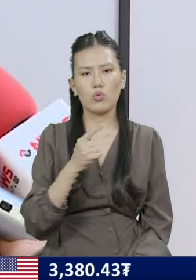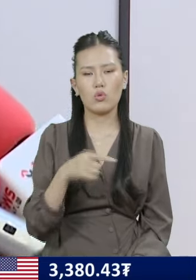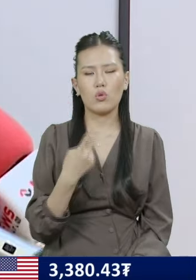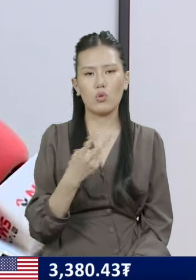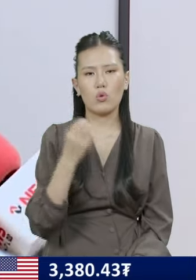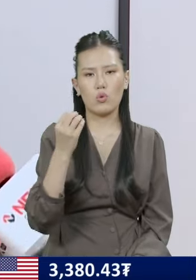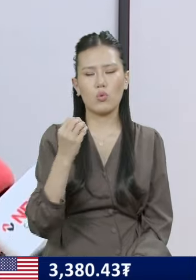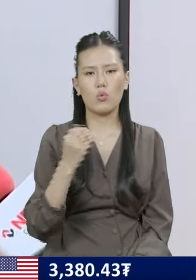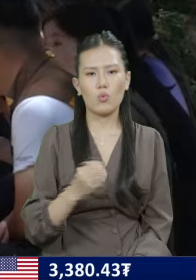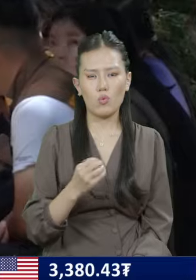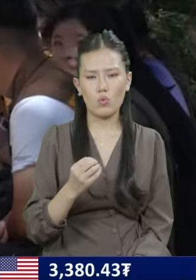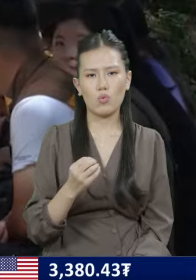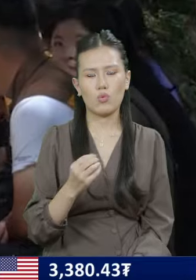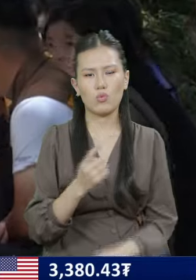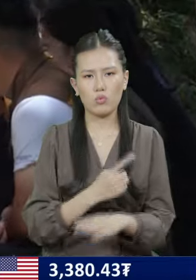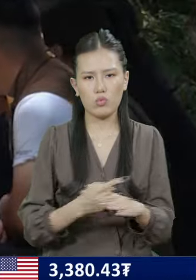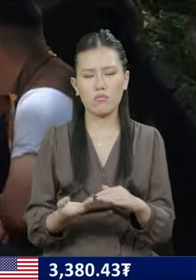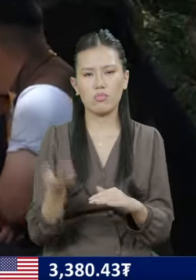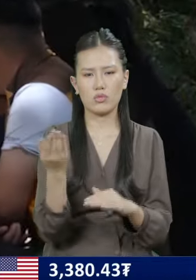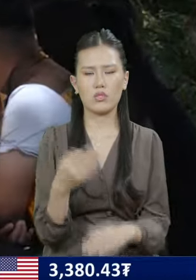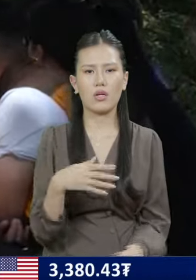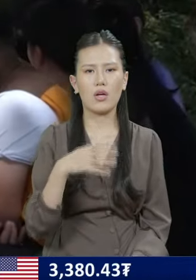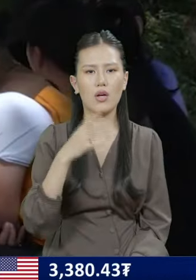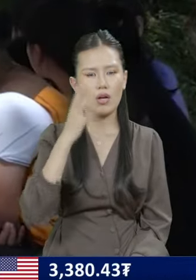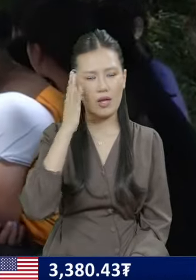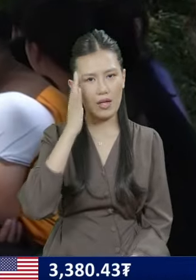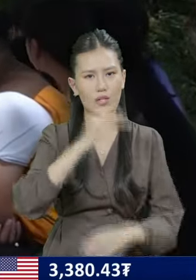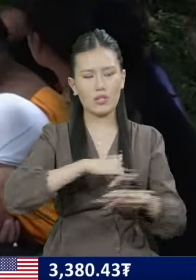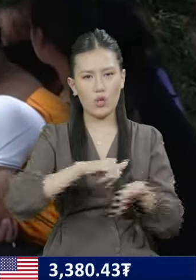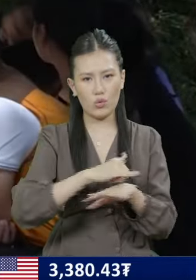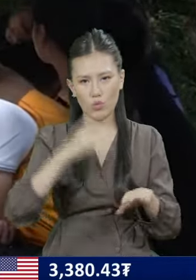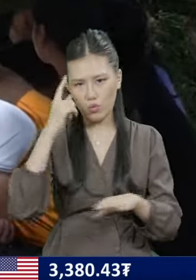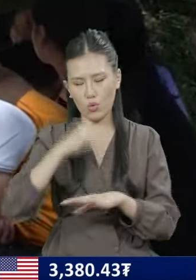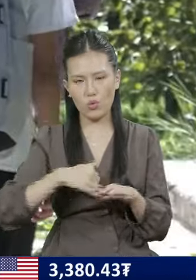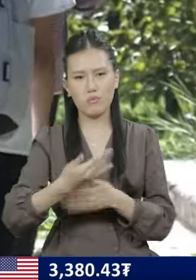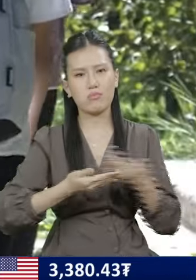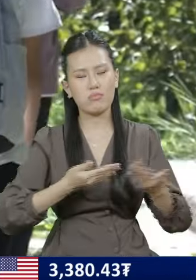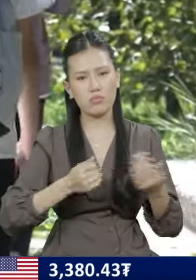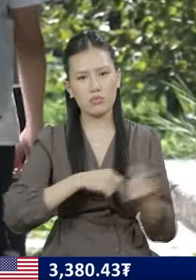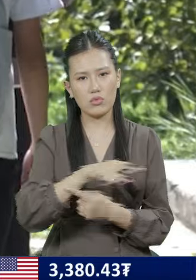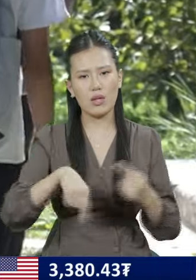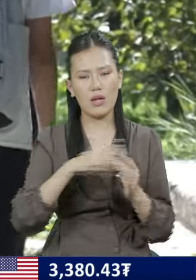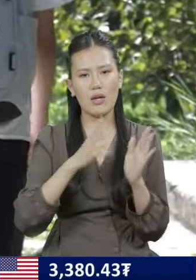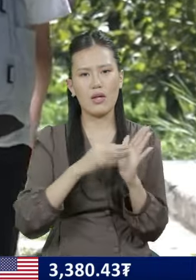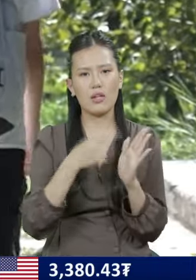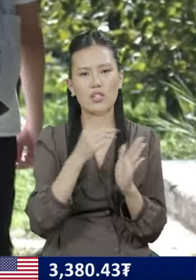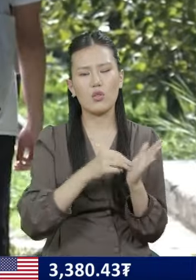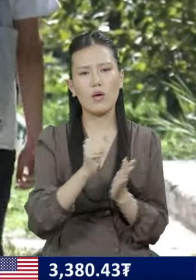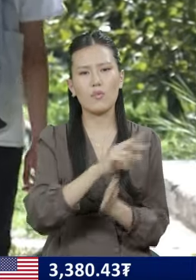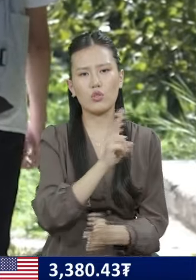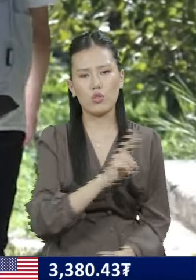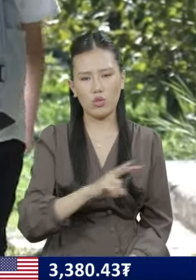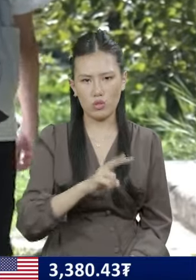41.2% өсөлттэй гарсан. Гадаад худалдааны бараа эргэлт 18.1 тэрбум Америк долларт хүрсэн байна. Үүнээс